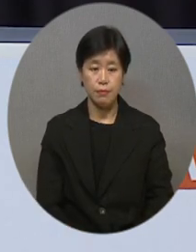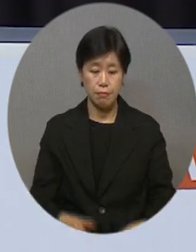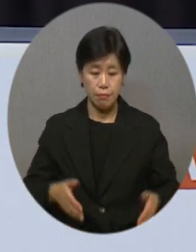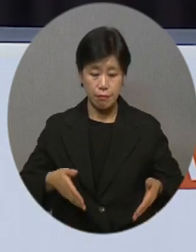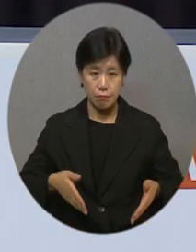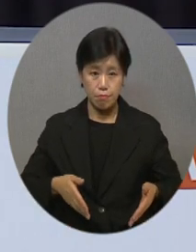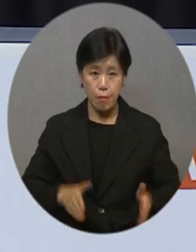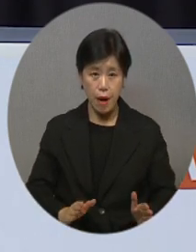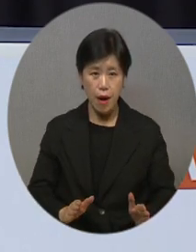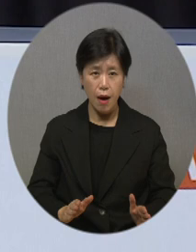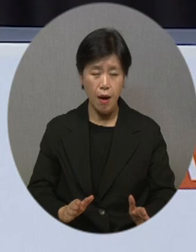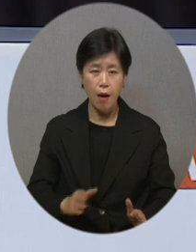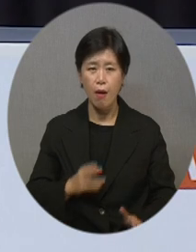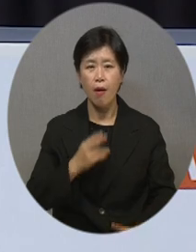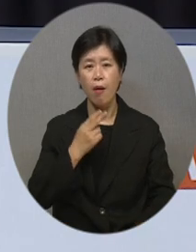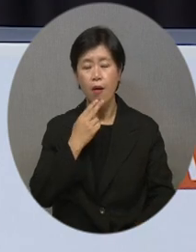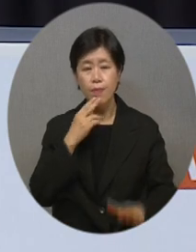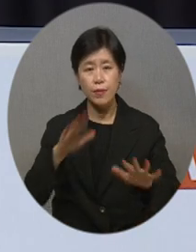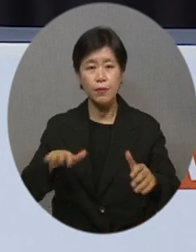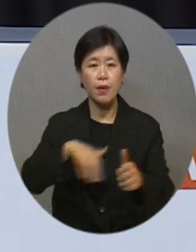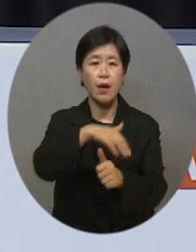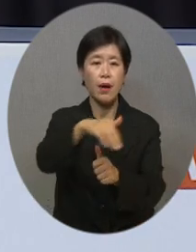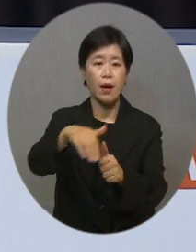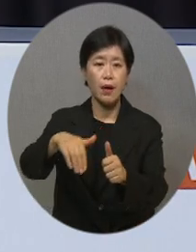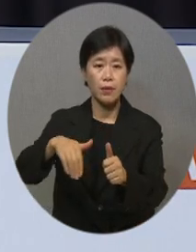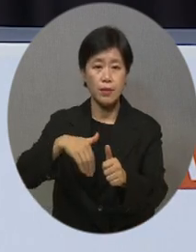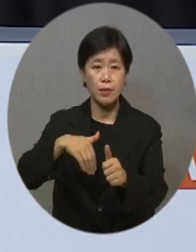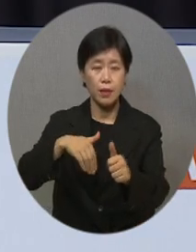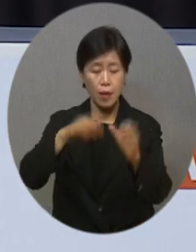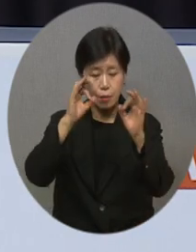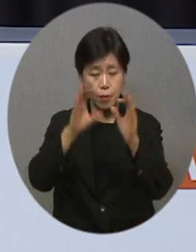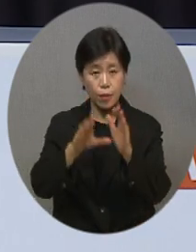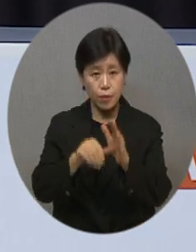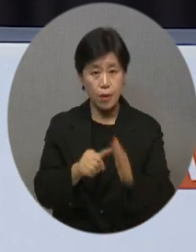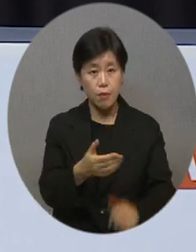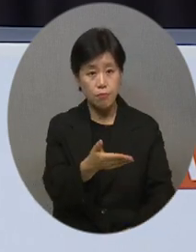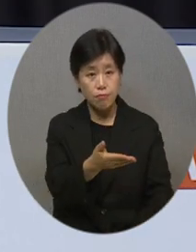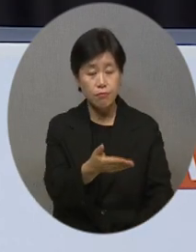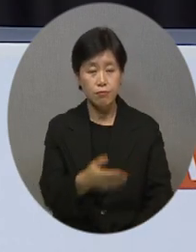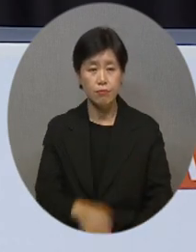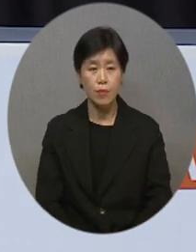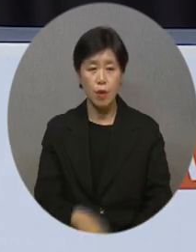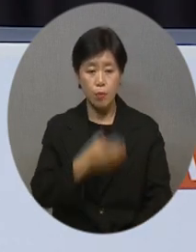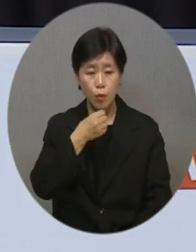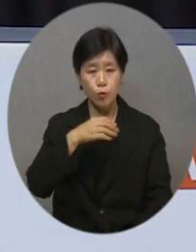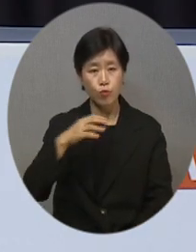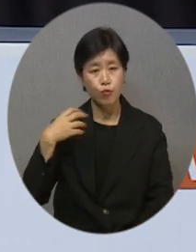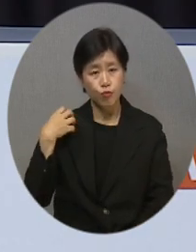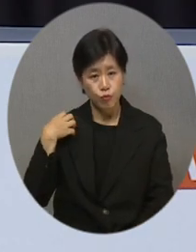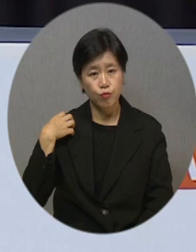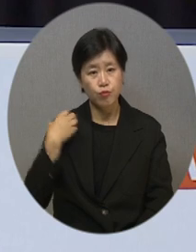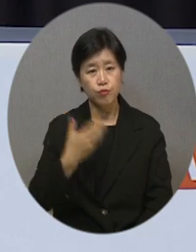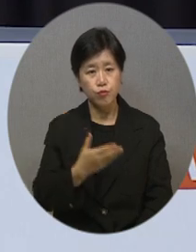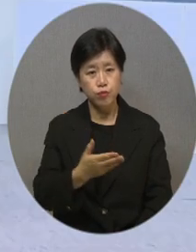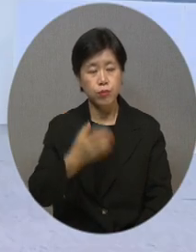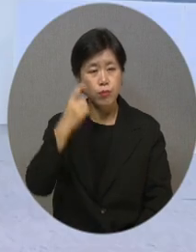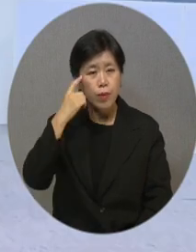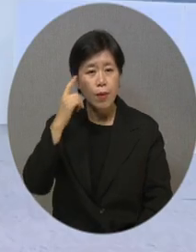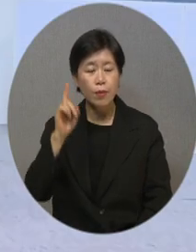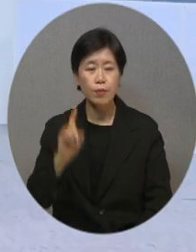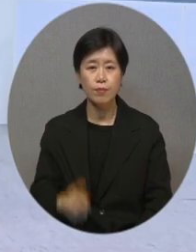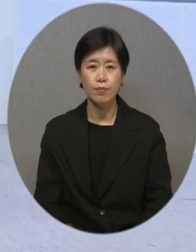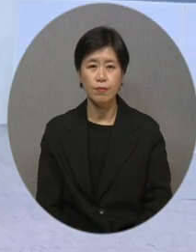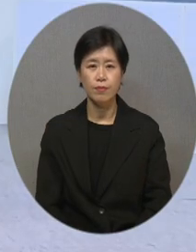초저출산 사회가 된 현실, 보건복지부 차관님으로서 어떤 대책이 있으십니까? 아이고, 저희가